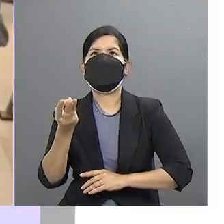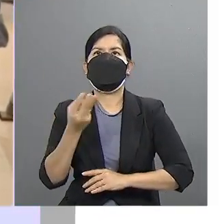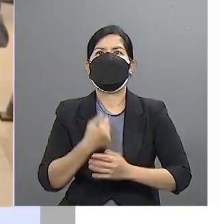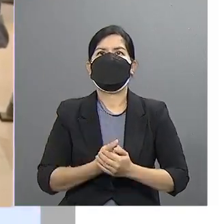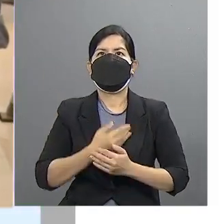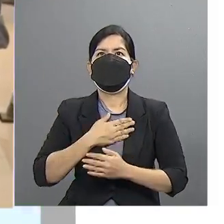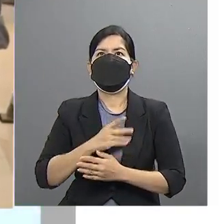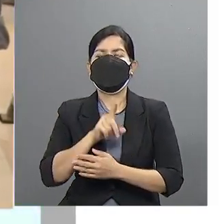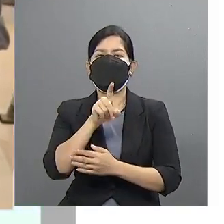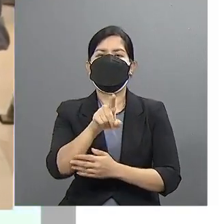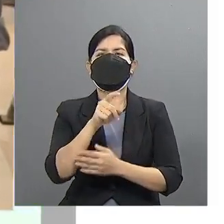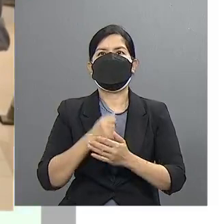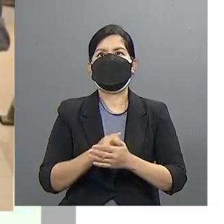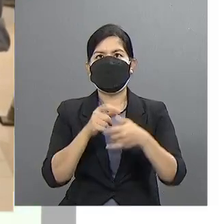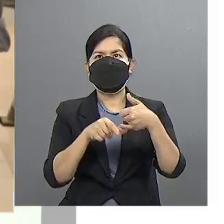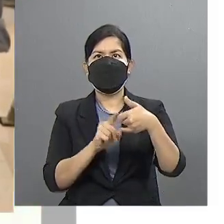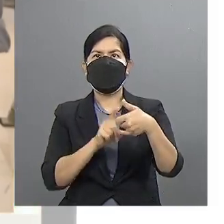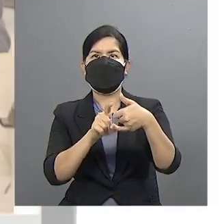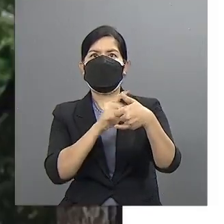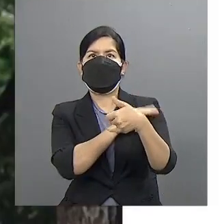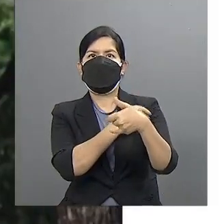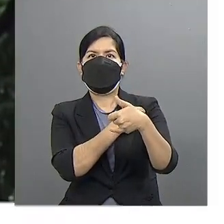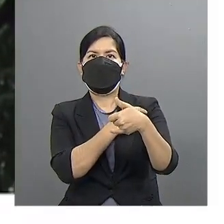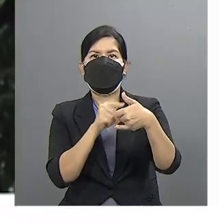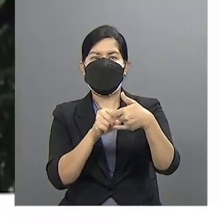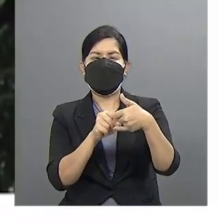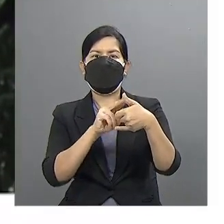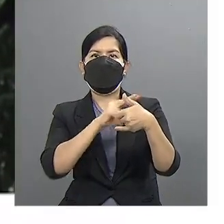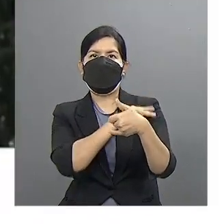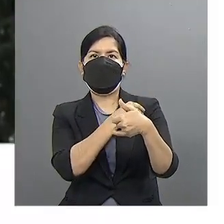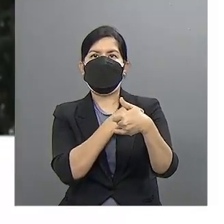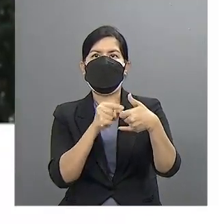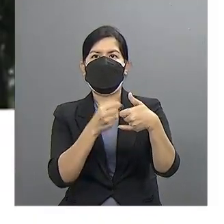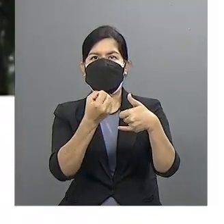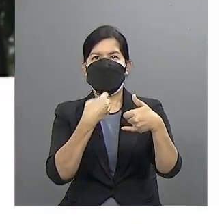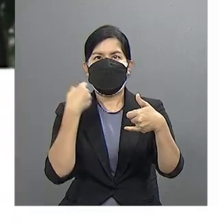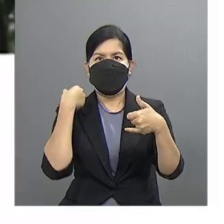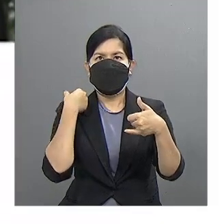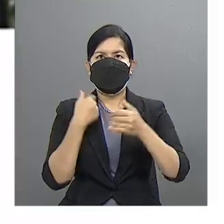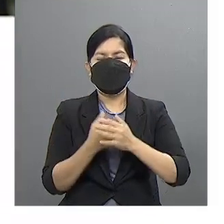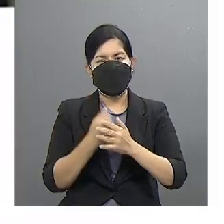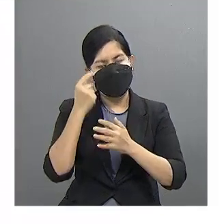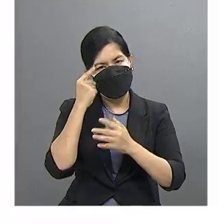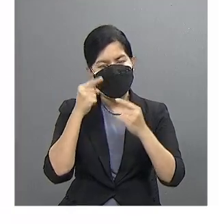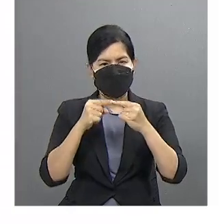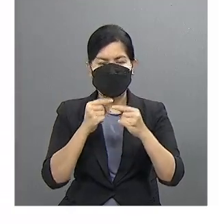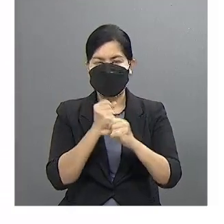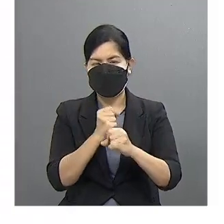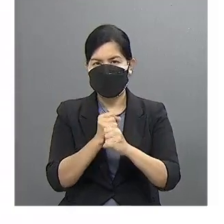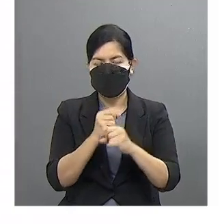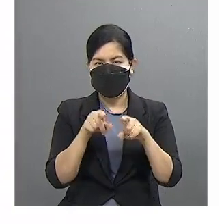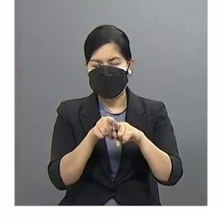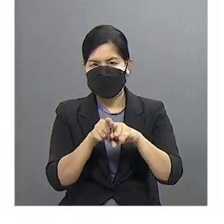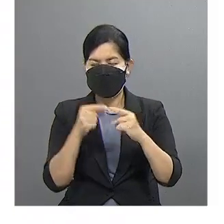แล้วท่านก็เหมือนกรุณาบอกว่าเอ้ยงั้นเราอ่ะมาสร้างเป็นcertification เลยไหมอะไรเงี้ยครับแล้วก็สนับสนุนให้เกิ